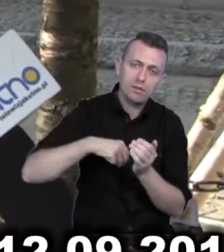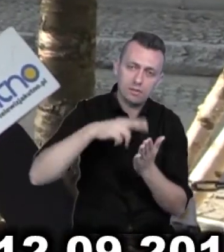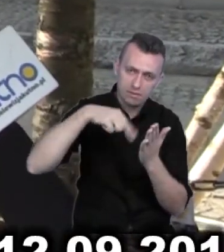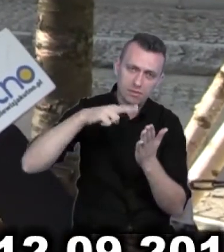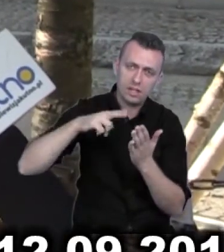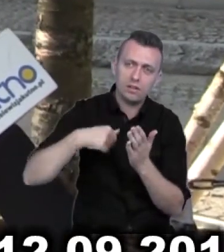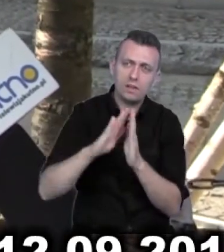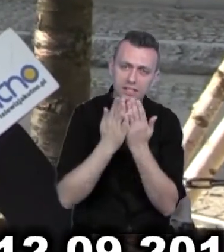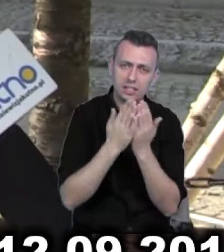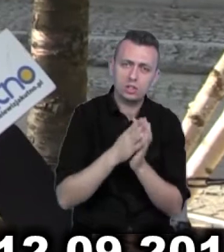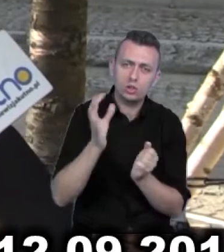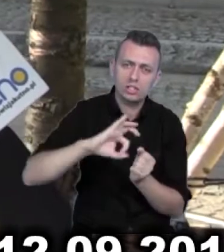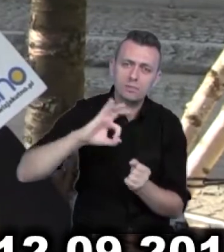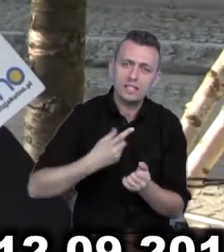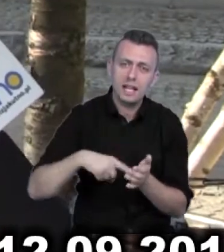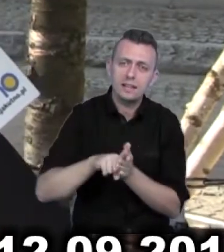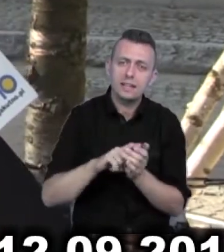dzieci, tutaj przedszkolaków.